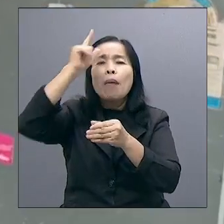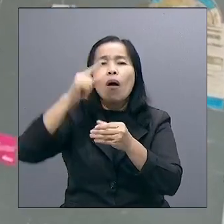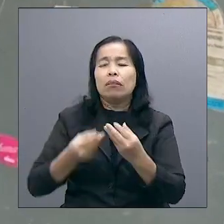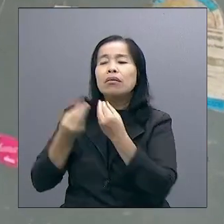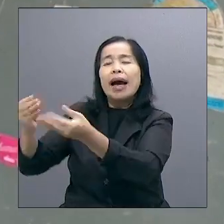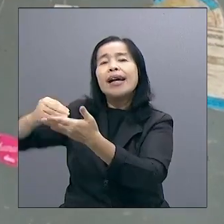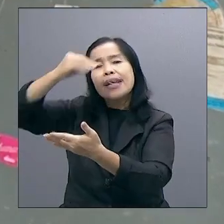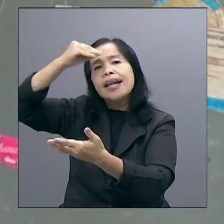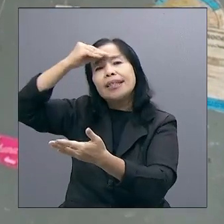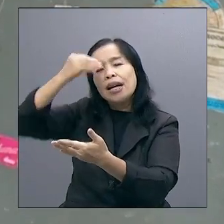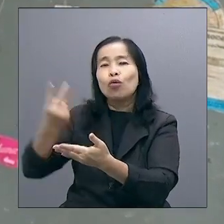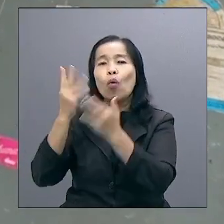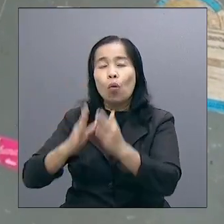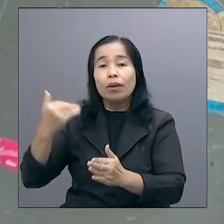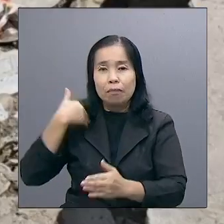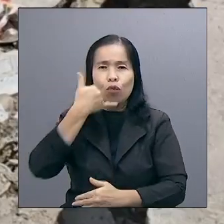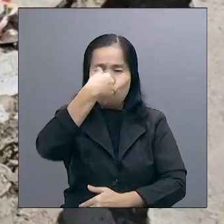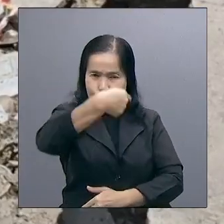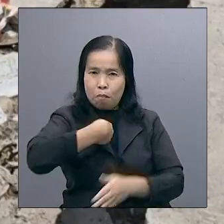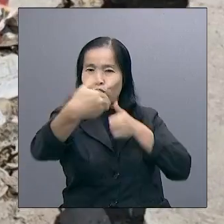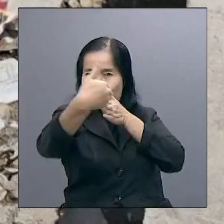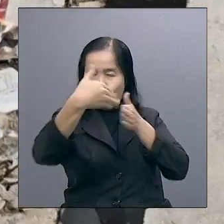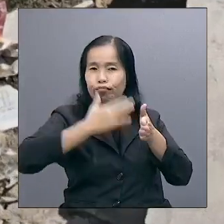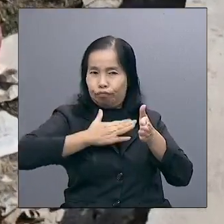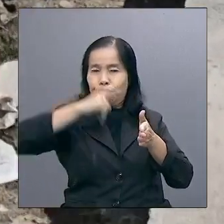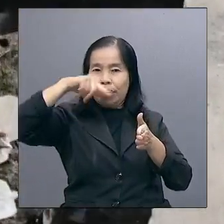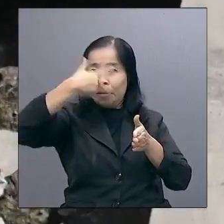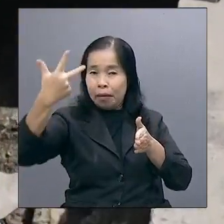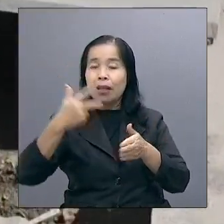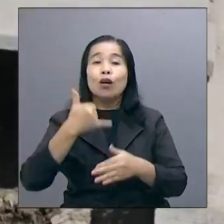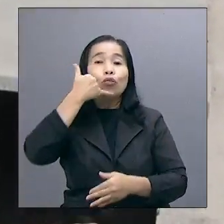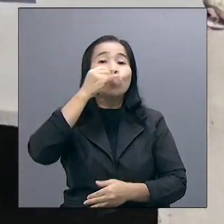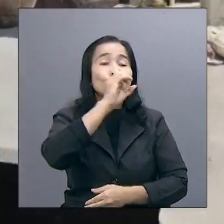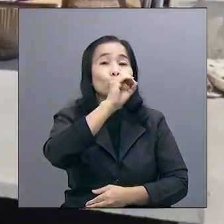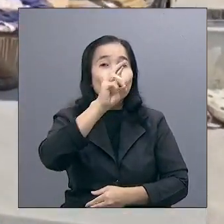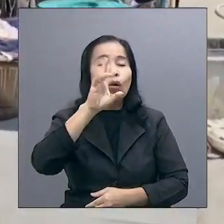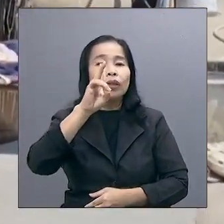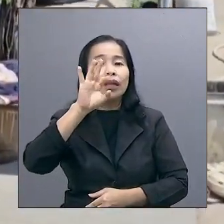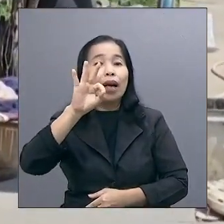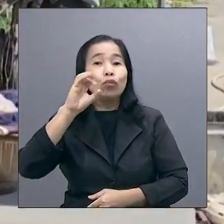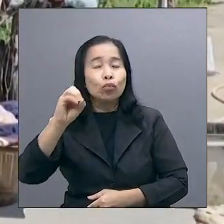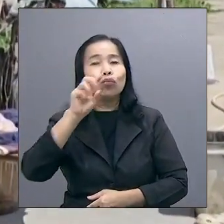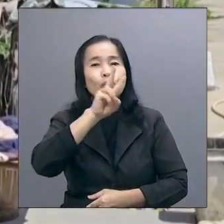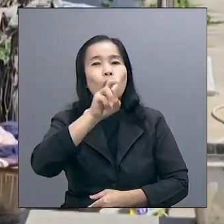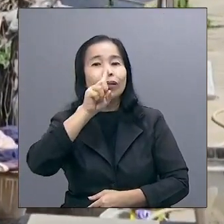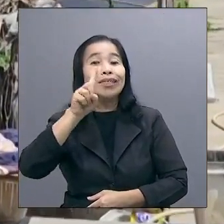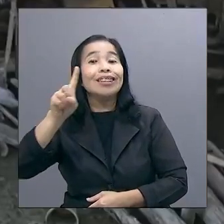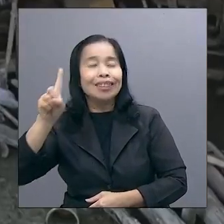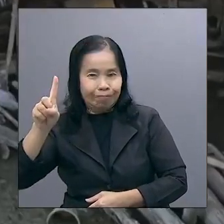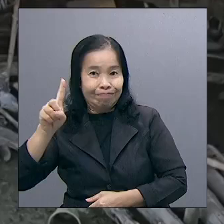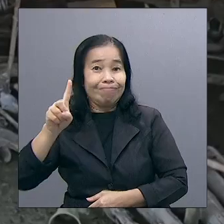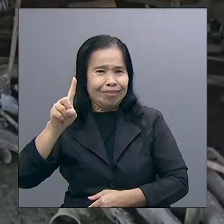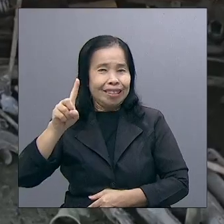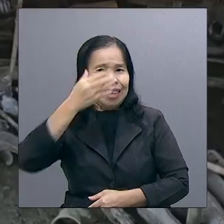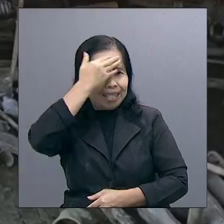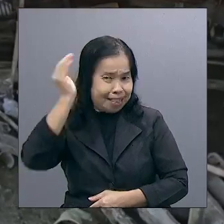ีน 2 คนี้ติดต่มาทร้องทุลงไปนี้ได้เลยค่ะ02-790-2111 ค่ะย้ำอีกคร